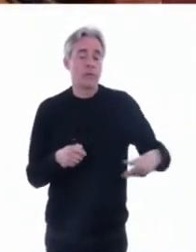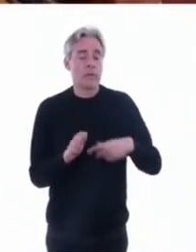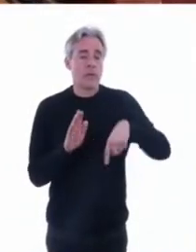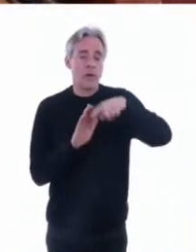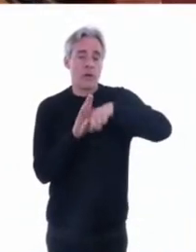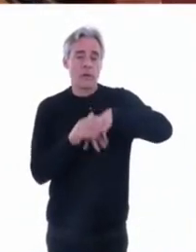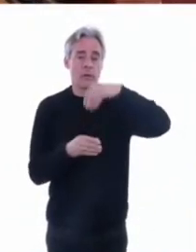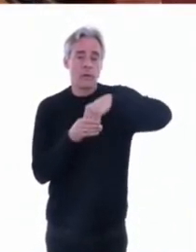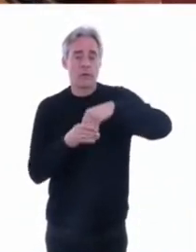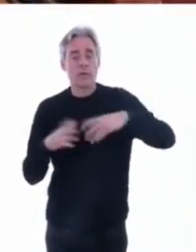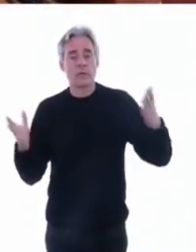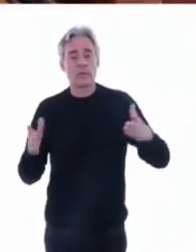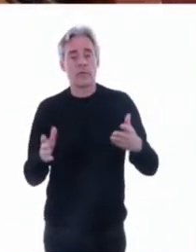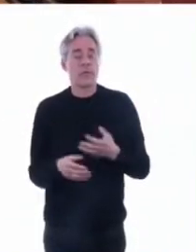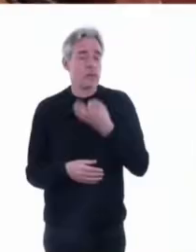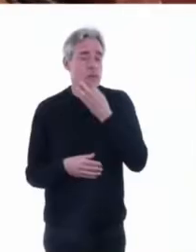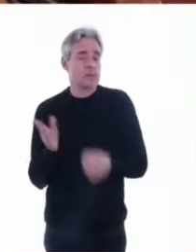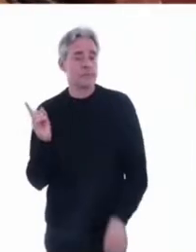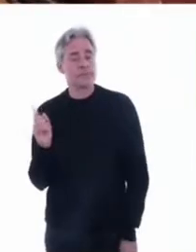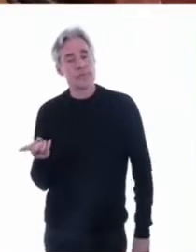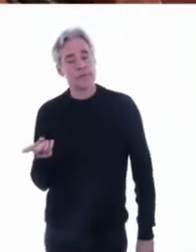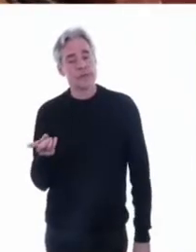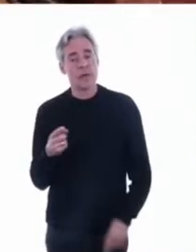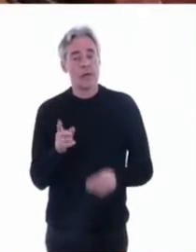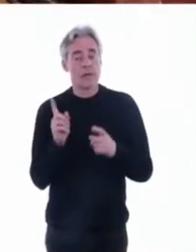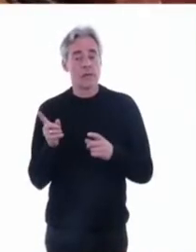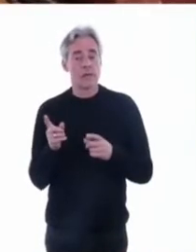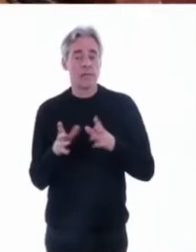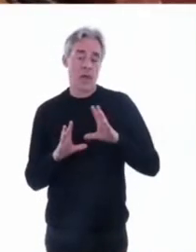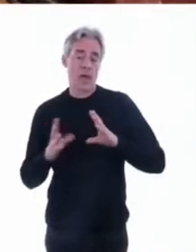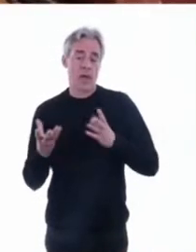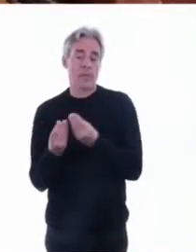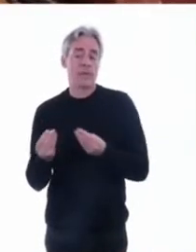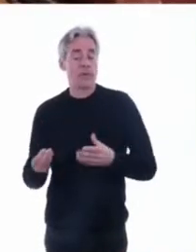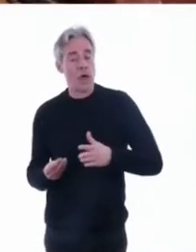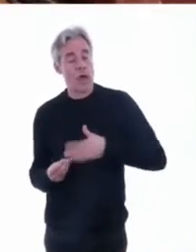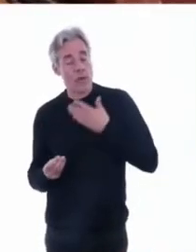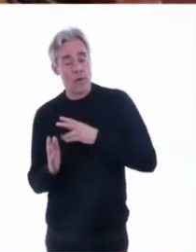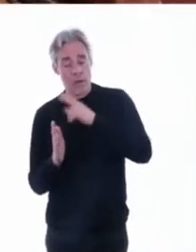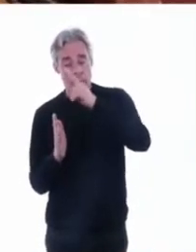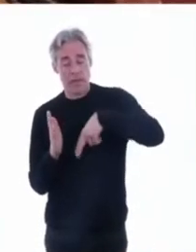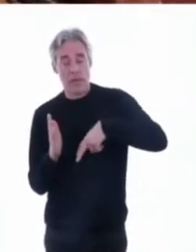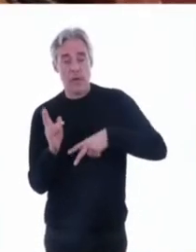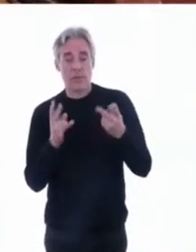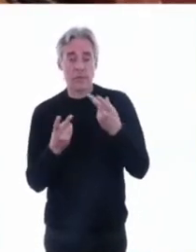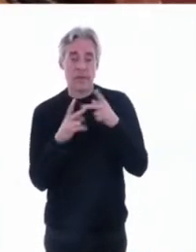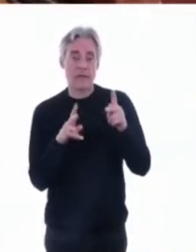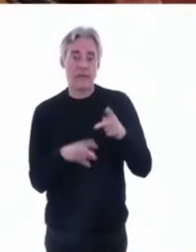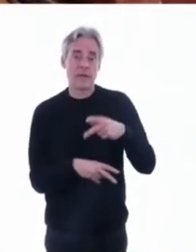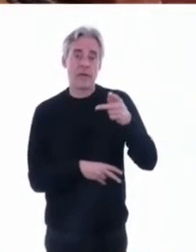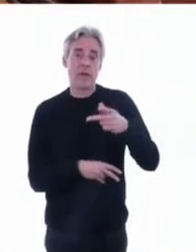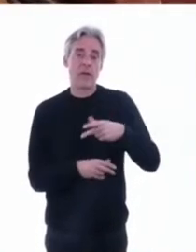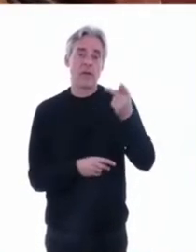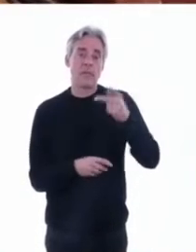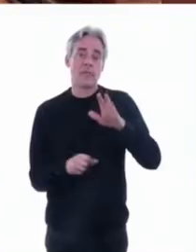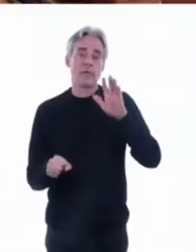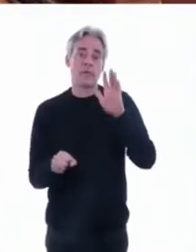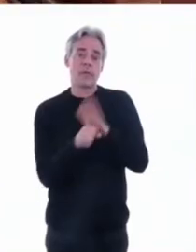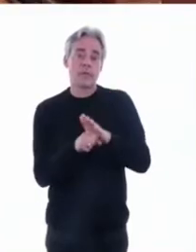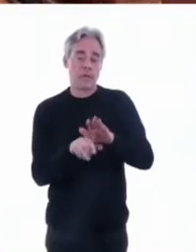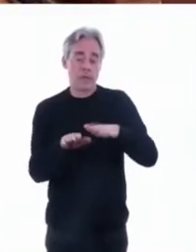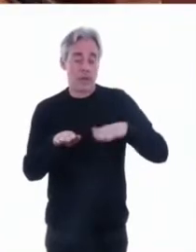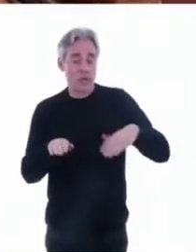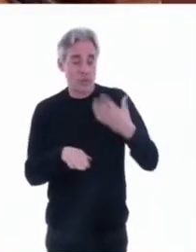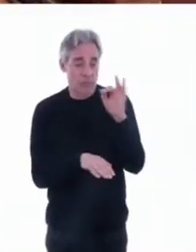intérieur. Donc simplement, je dirais simplement oui, que ces habitants auraient probablement dit que la ville était la plus embouteillée de France, voilà. Que